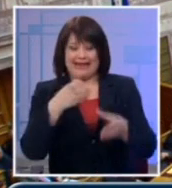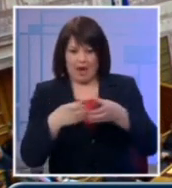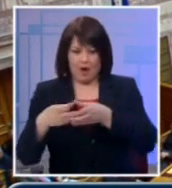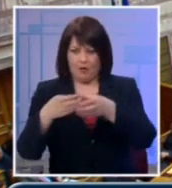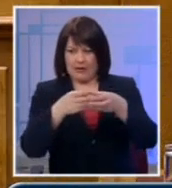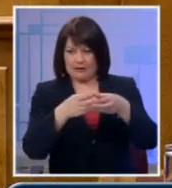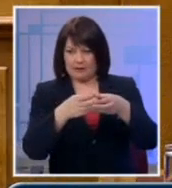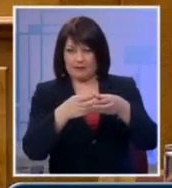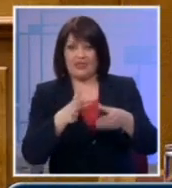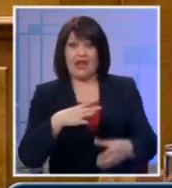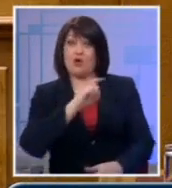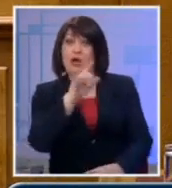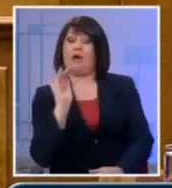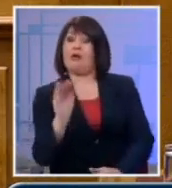αντιπολίτευσης.